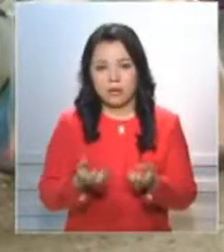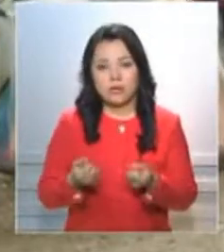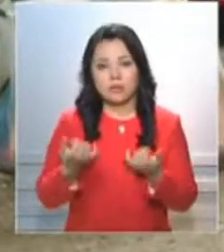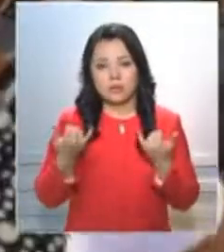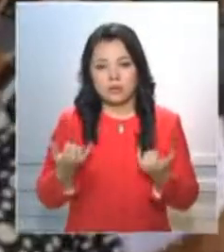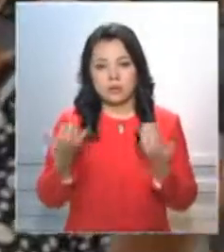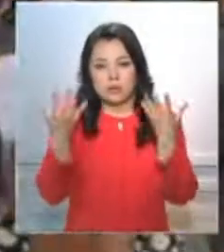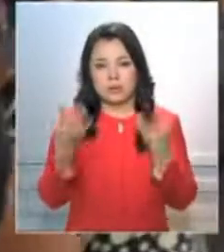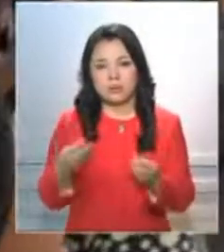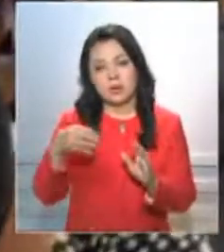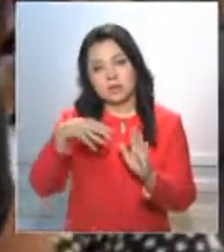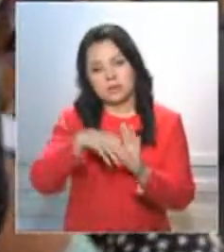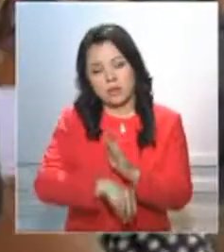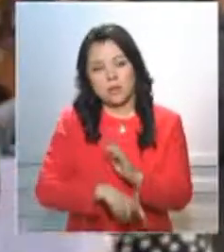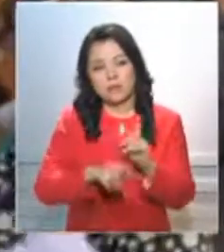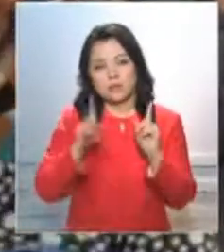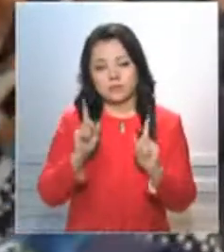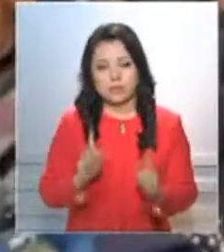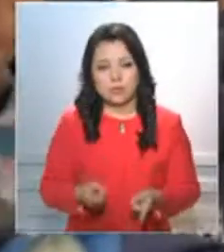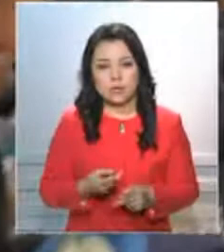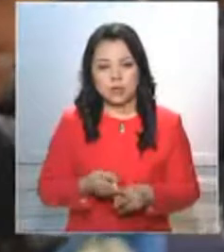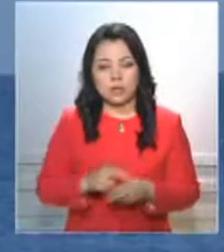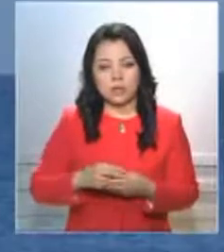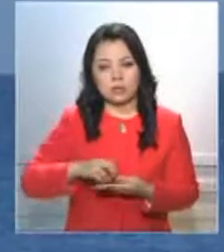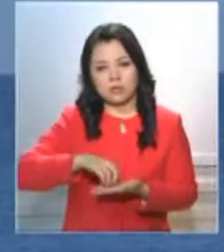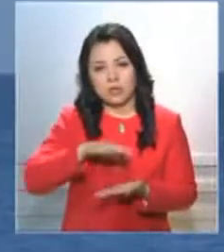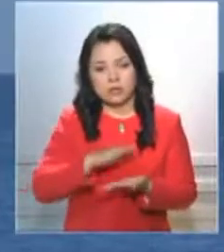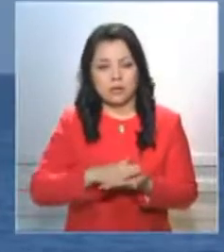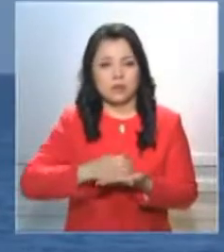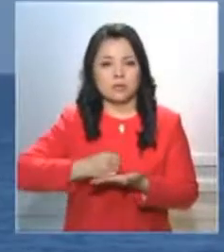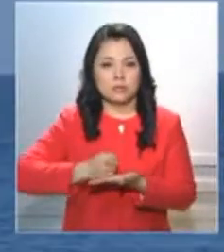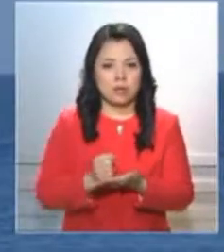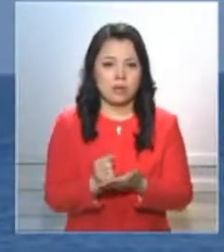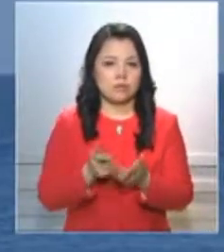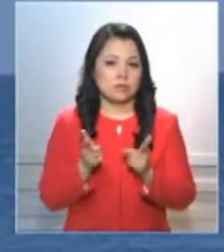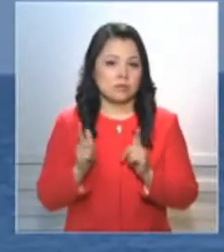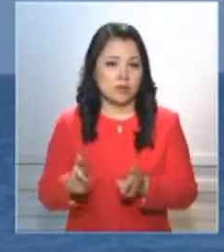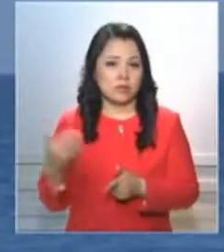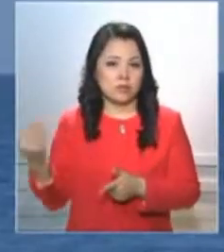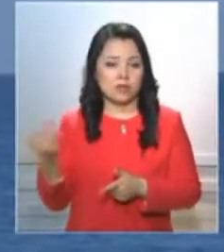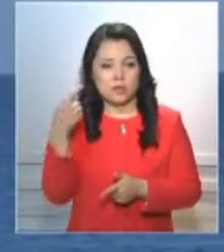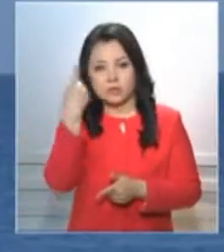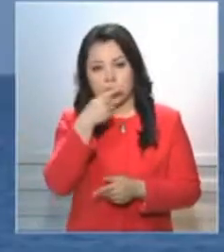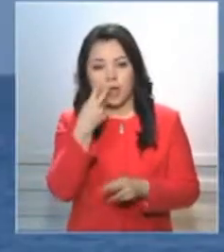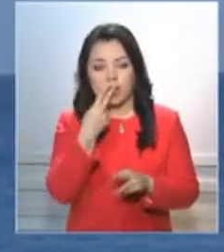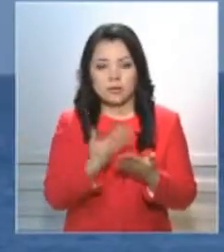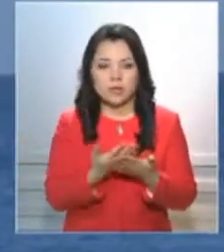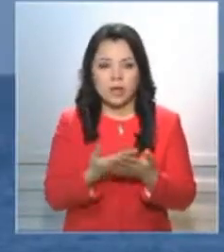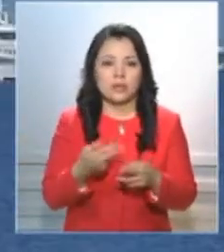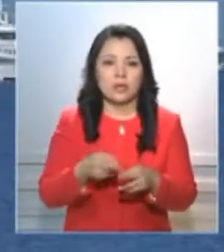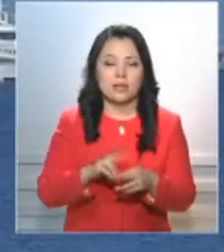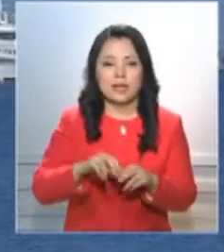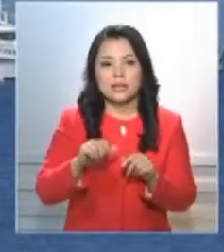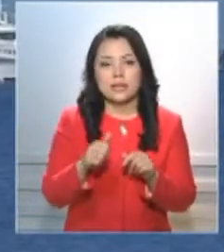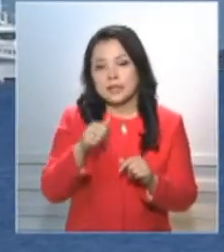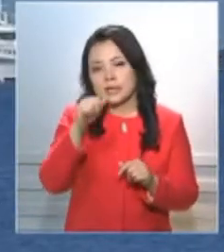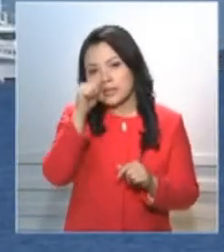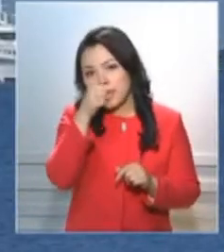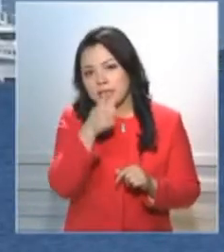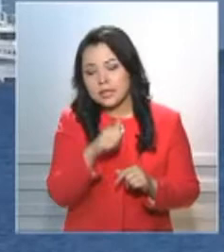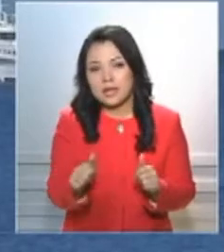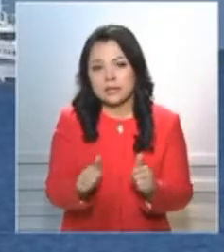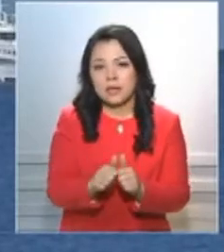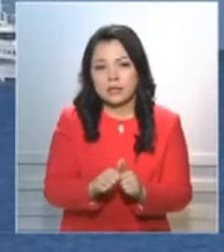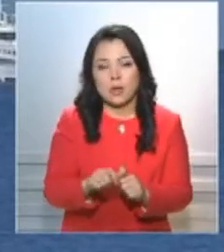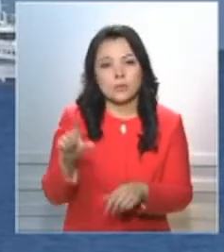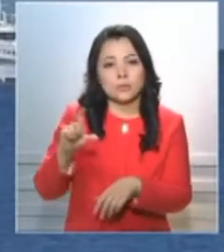бойынша 20-шы наурыздан кейін Еуропаға Түркия арқылы заңсыз барған барлық босқындар Грекияның Лесбос аралы арқылы кері қарай, яғни